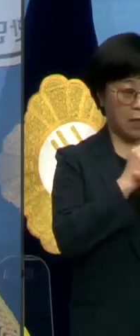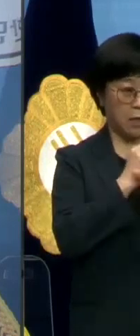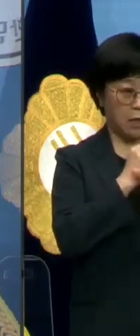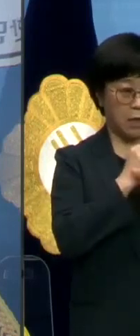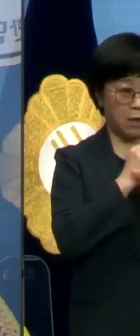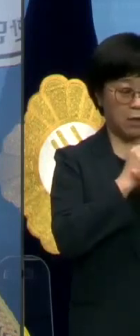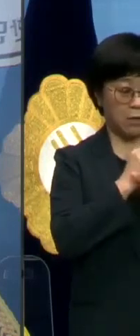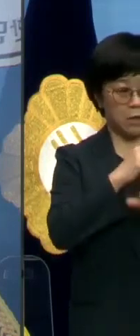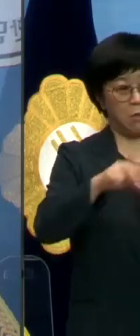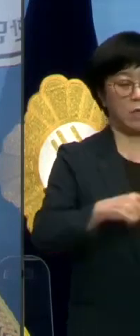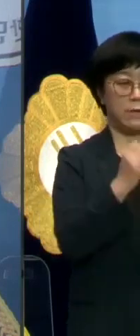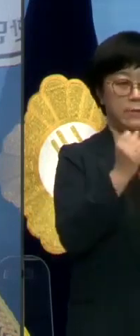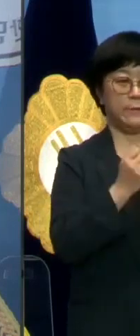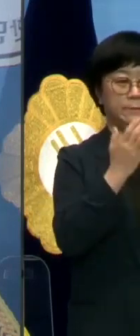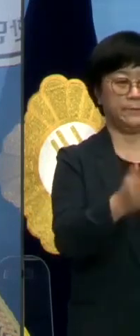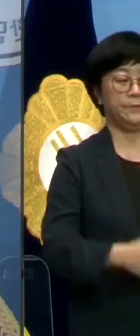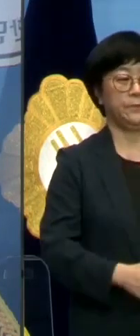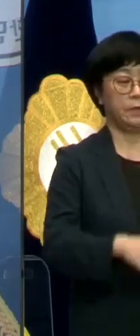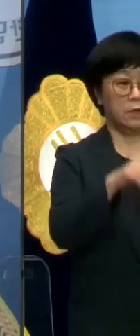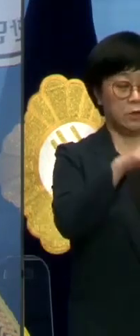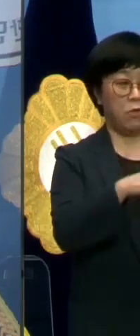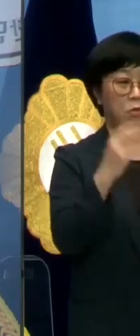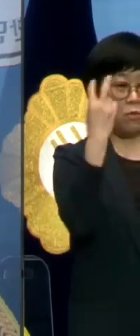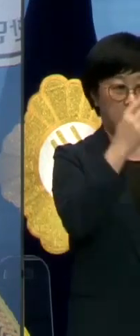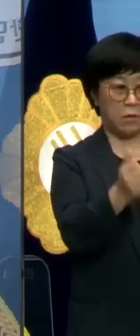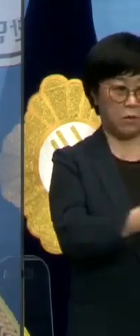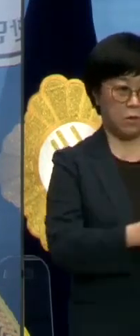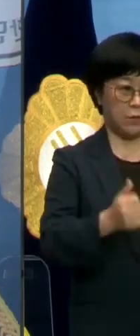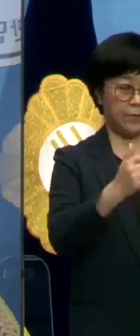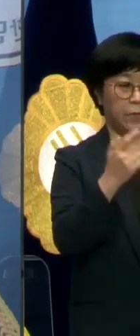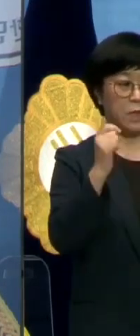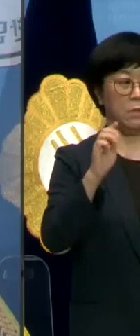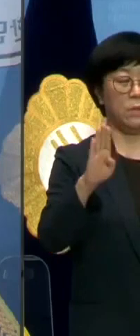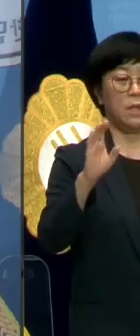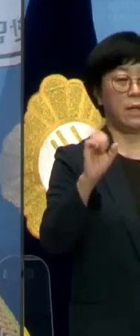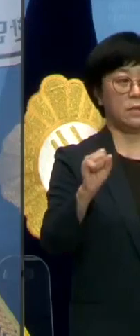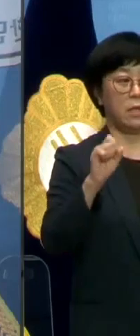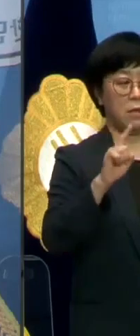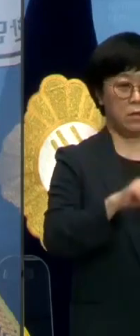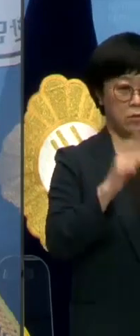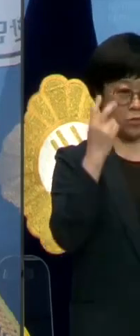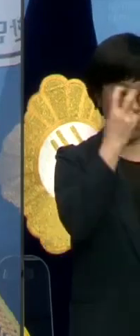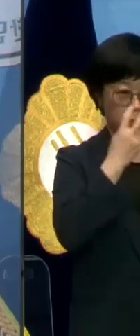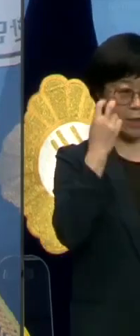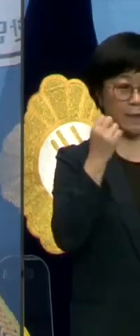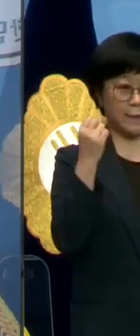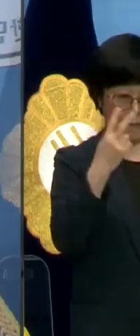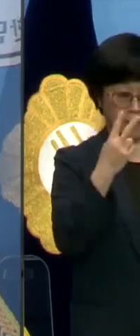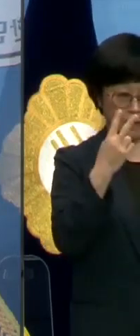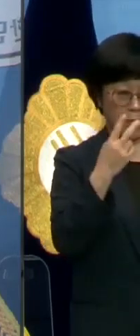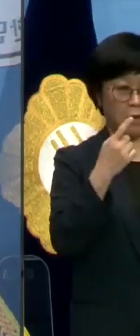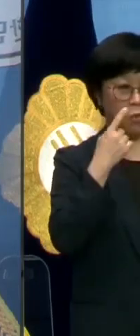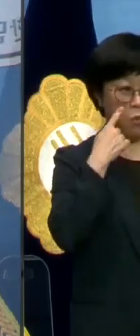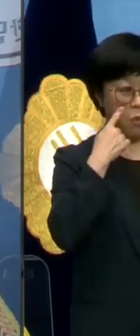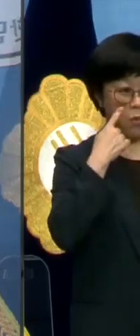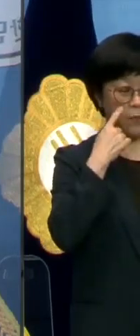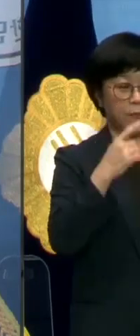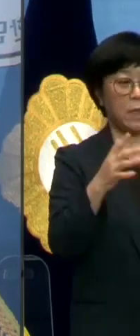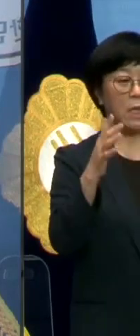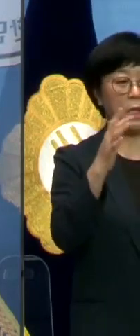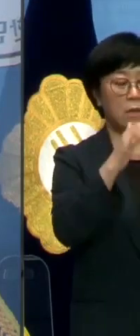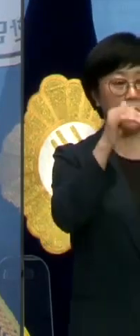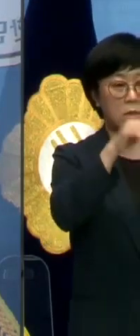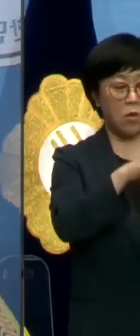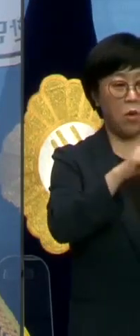브리핑을 하겠습니다. 선관위는 TBS에 대한 조사를 다시 하고 인터넷